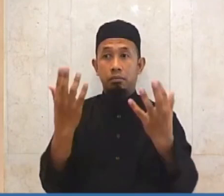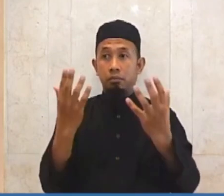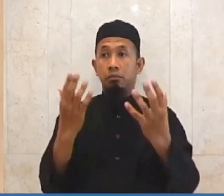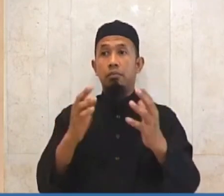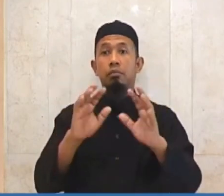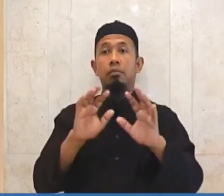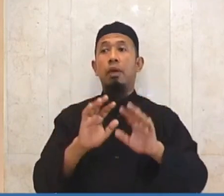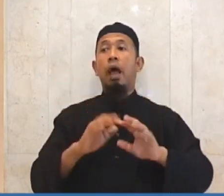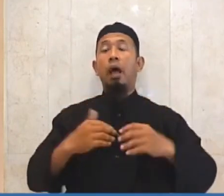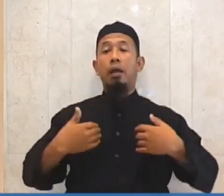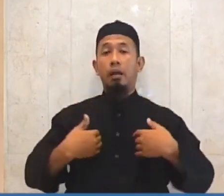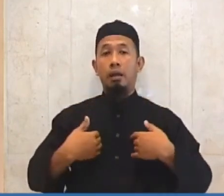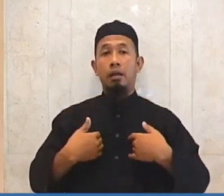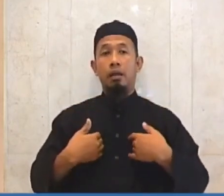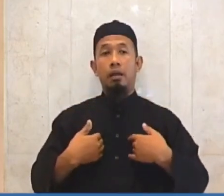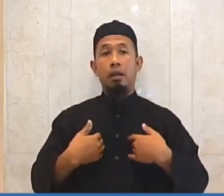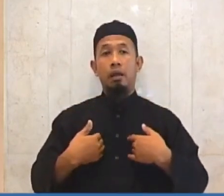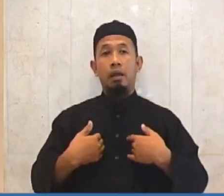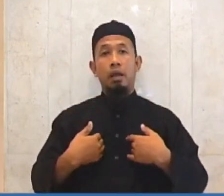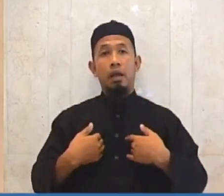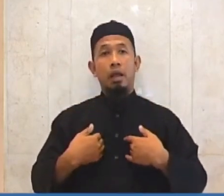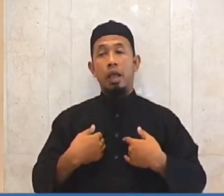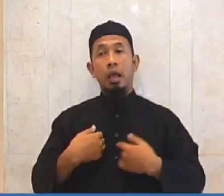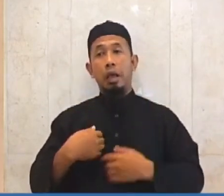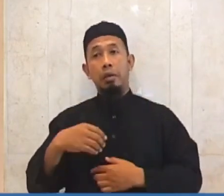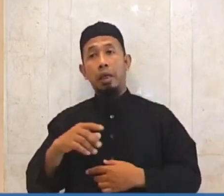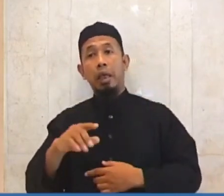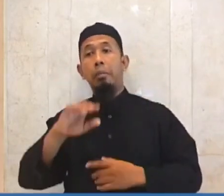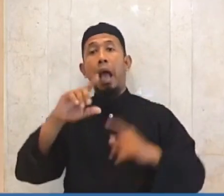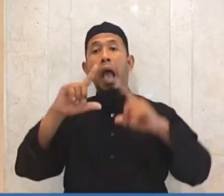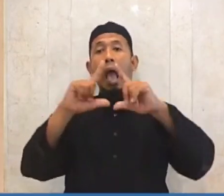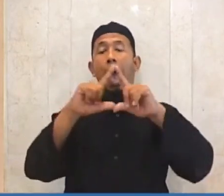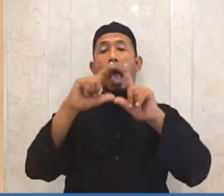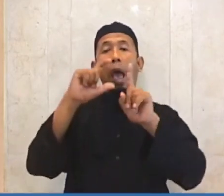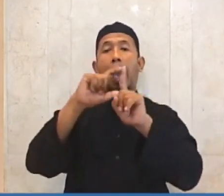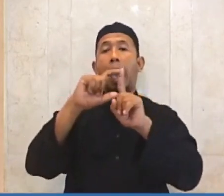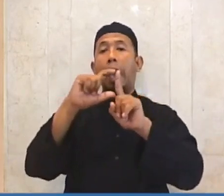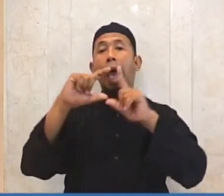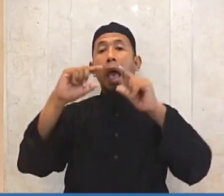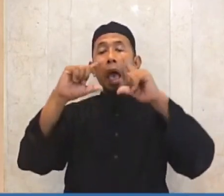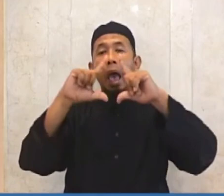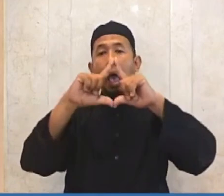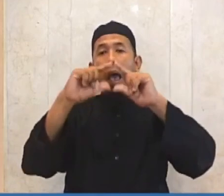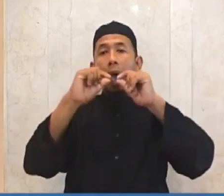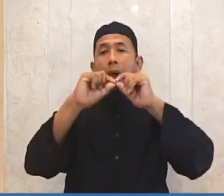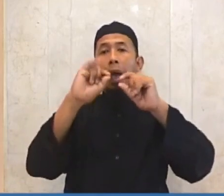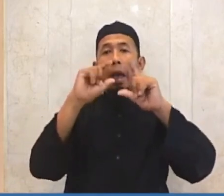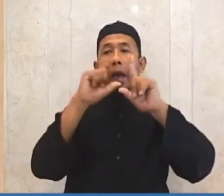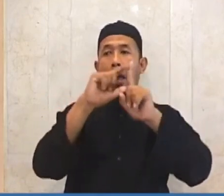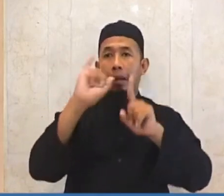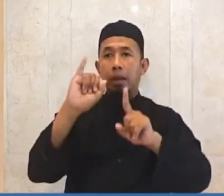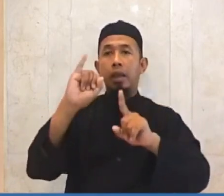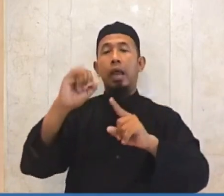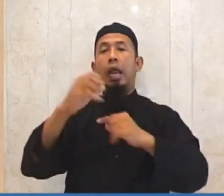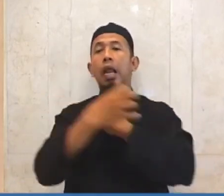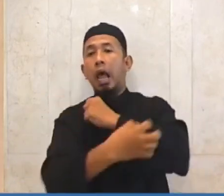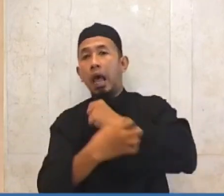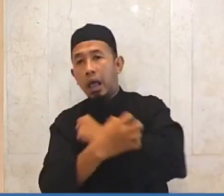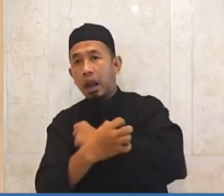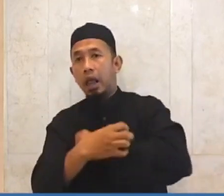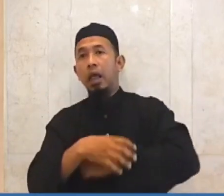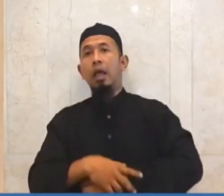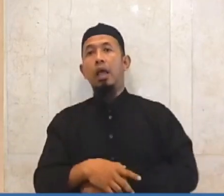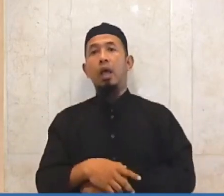masyarakat yang mengabdi kepada Bang dan negara adalah Abdi Negara abdi negara yaitu